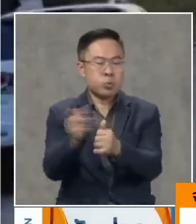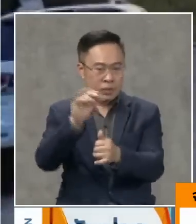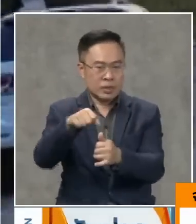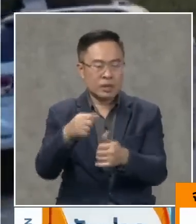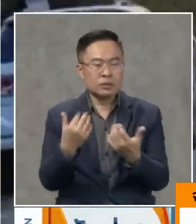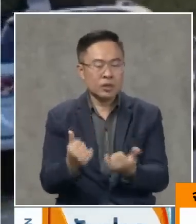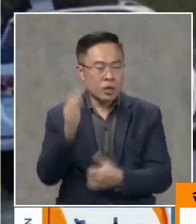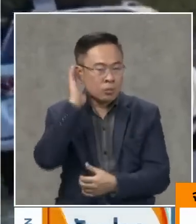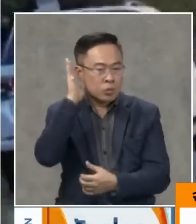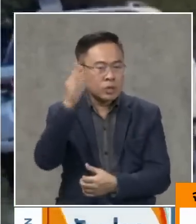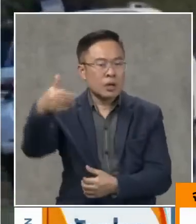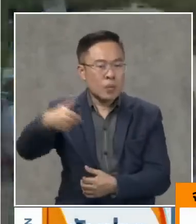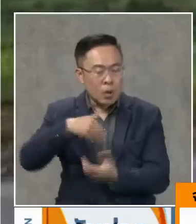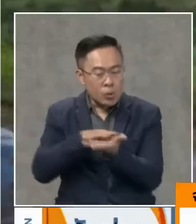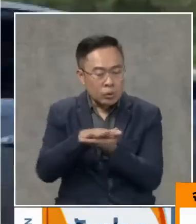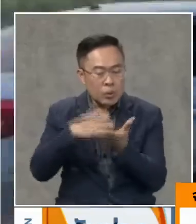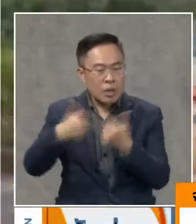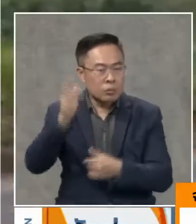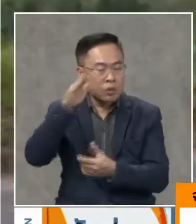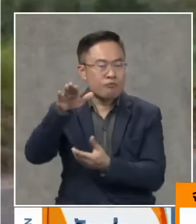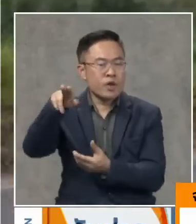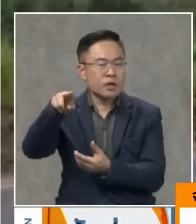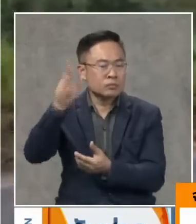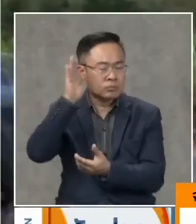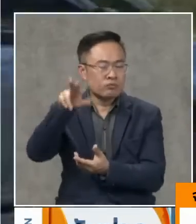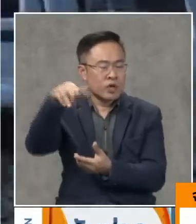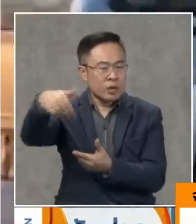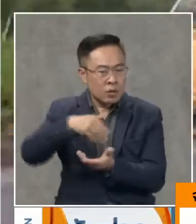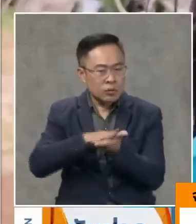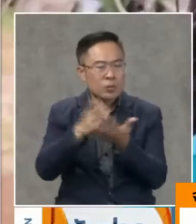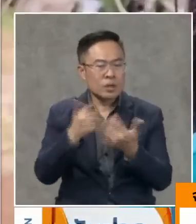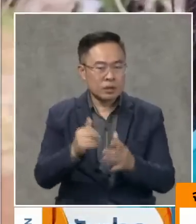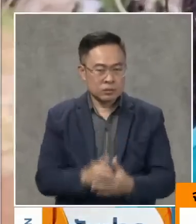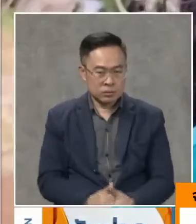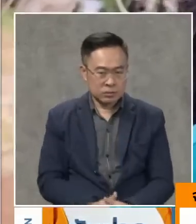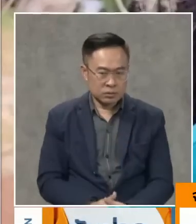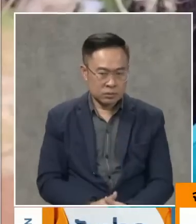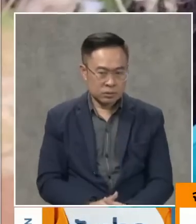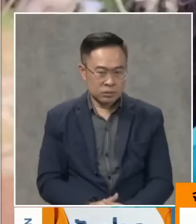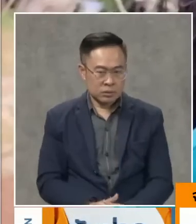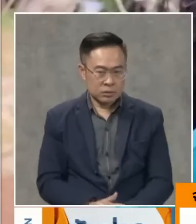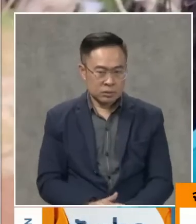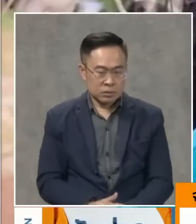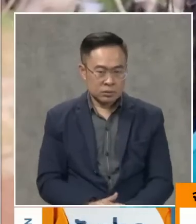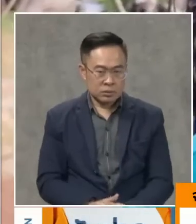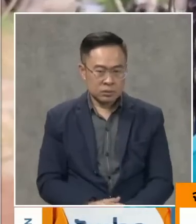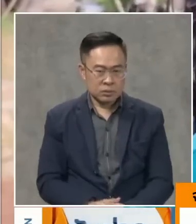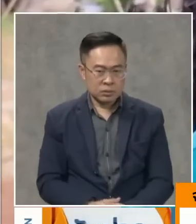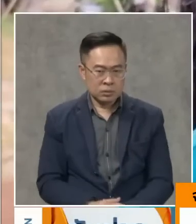แต่ตอนนี้ปรับความเข้าใจกันดีแล้วนะคะไปฟังเสียงบางช่วงค่ะ อ๋อคือแฟนเฮาเป็นคนม